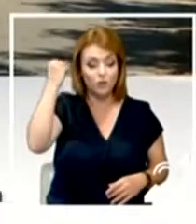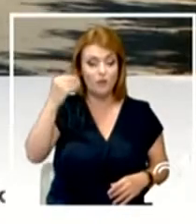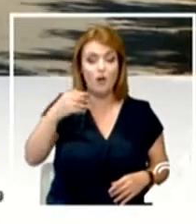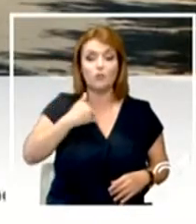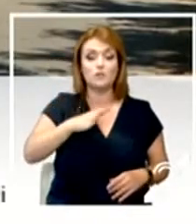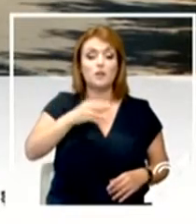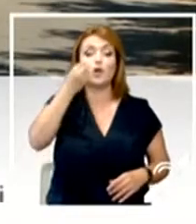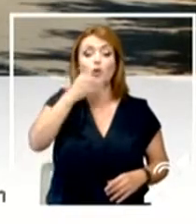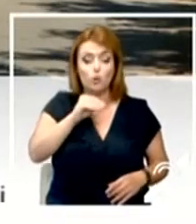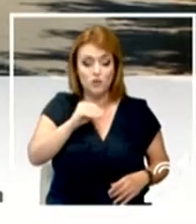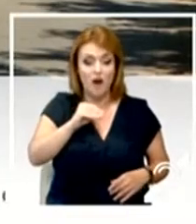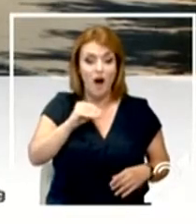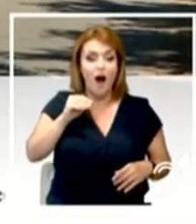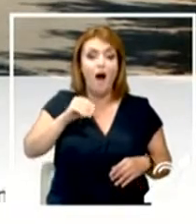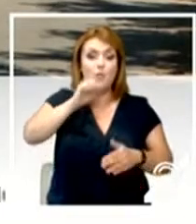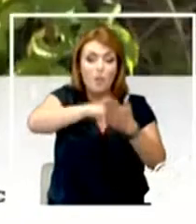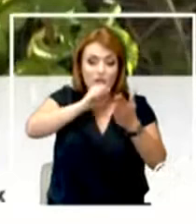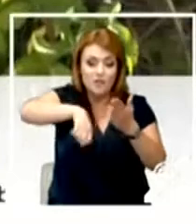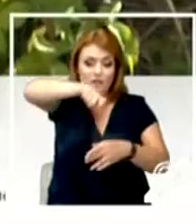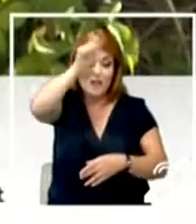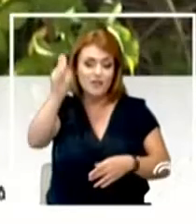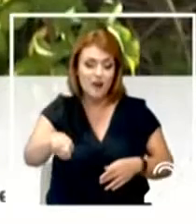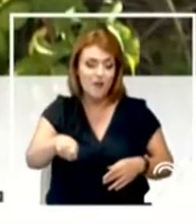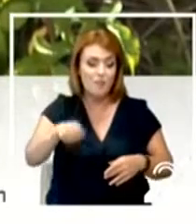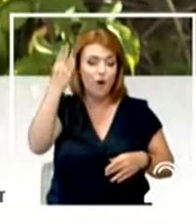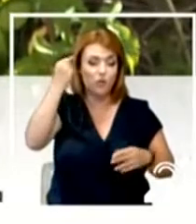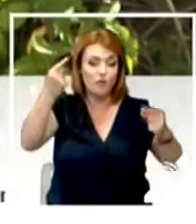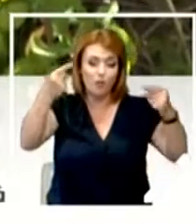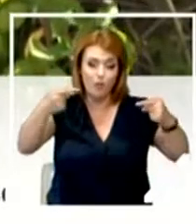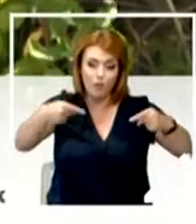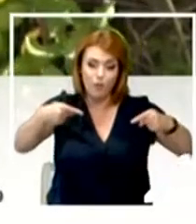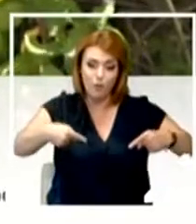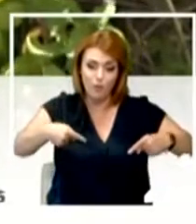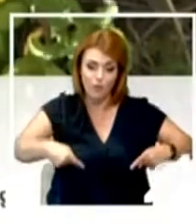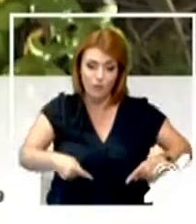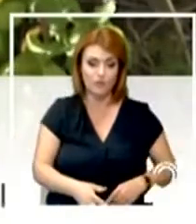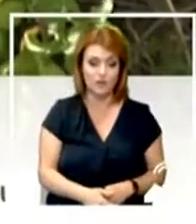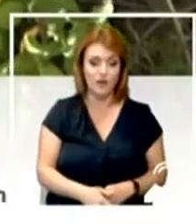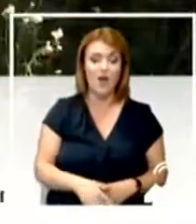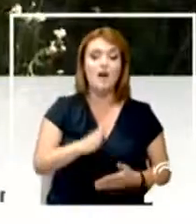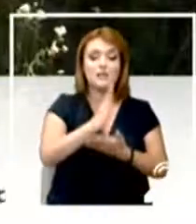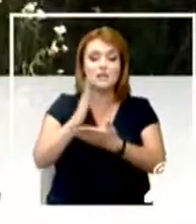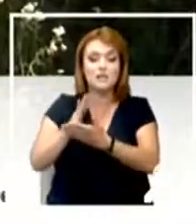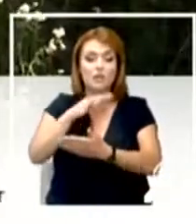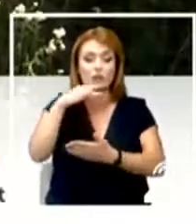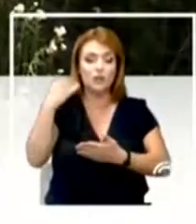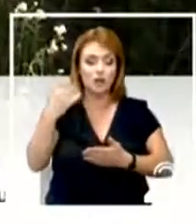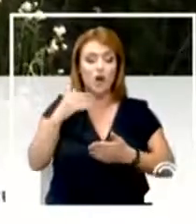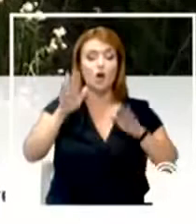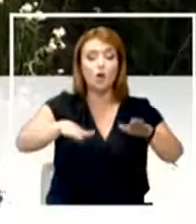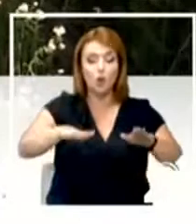de pe platoul Coșnița, pietrele funerare ale eroilor, amplasate chiar în locurile unde au fost secerați de